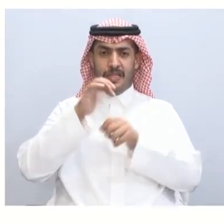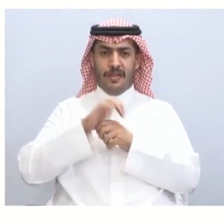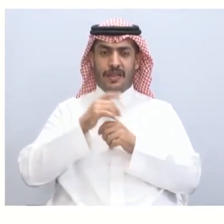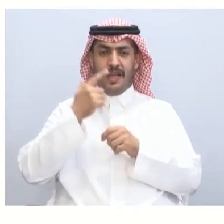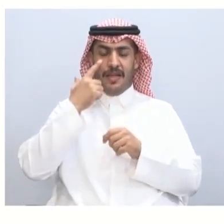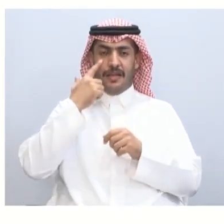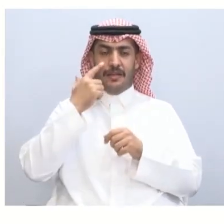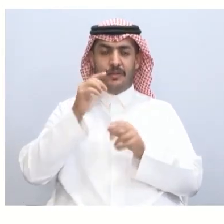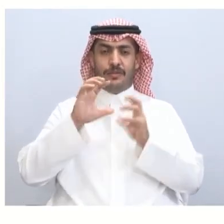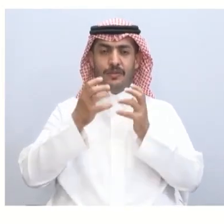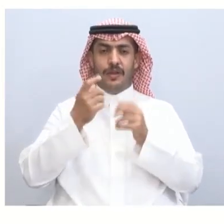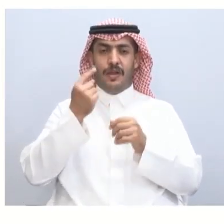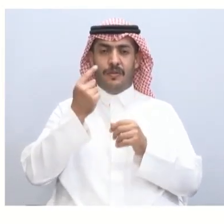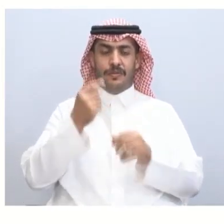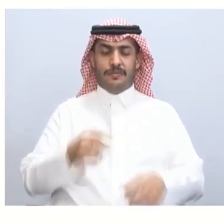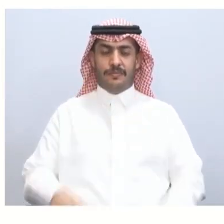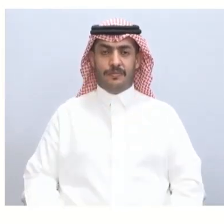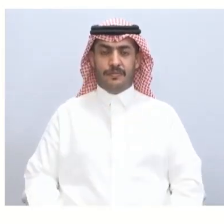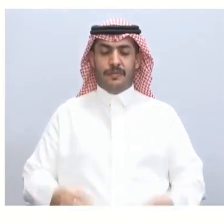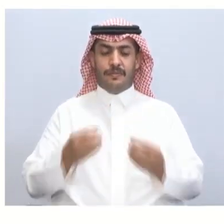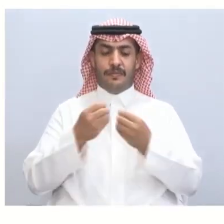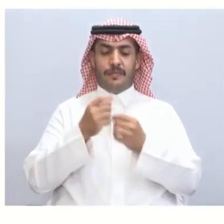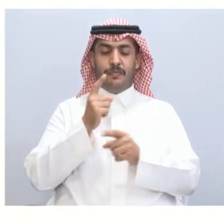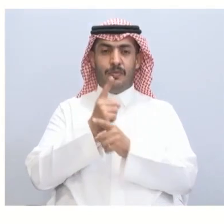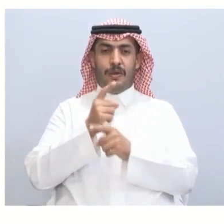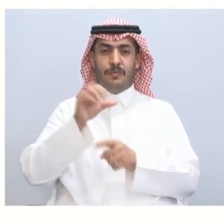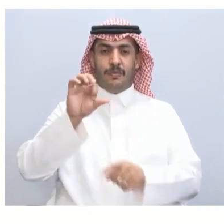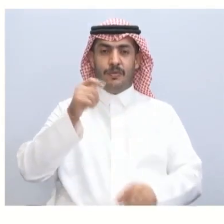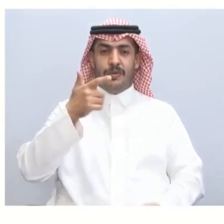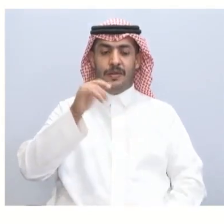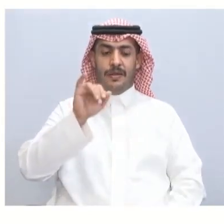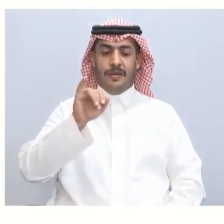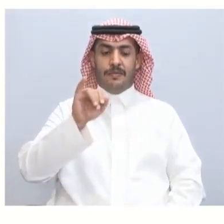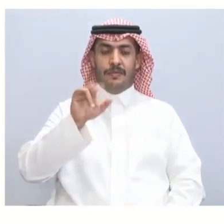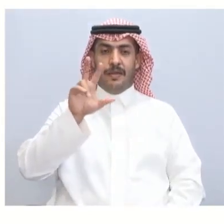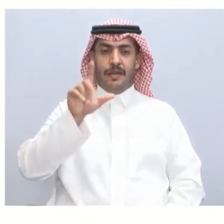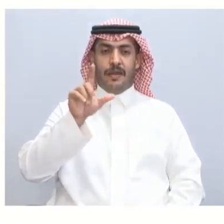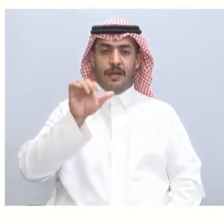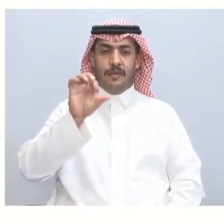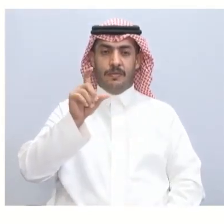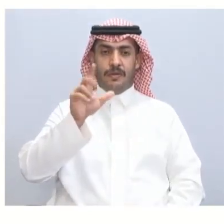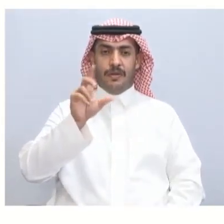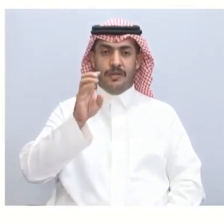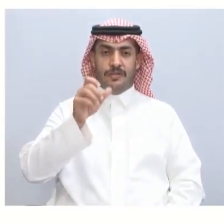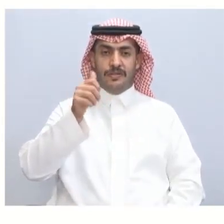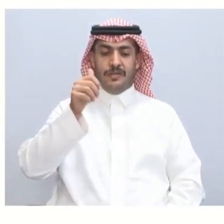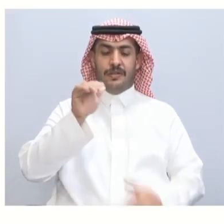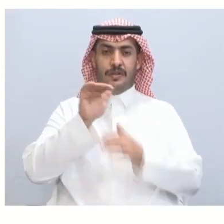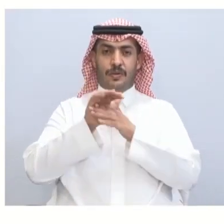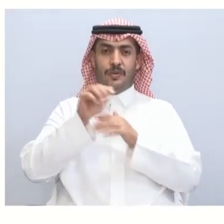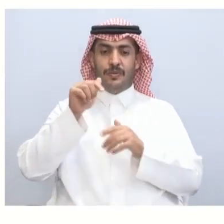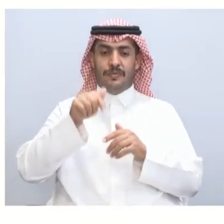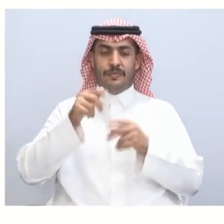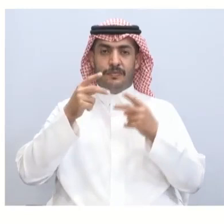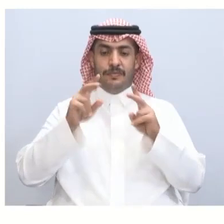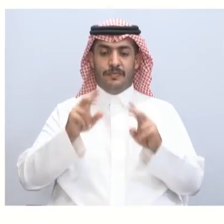الحياتيه الجزء الاول معكم المعلمه وئام عبد الرحمن ابو النجا نبدا درسنا لهذا